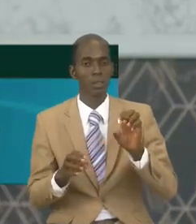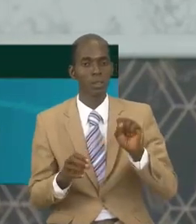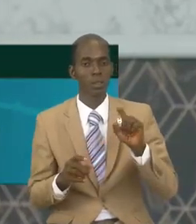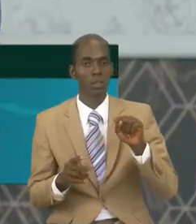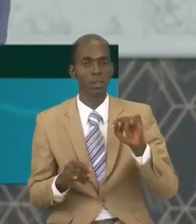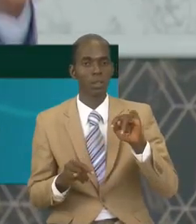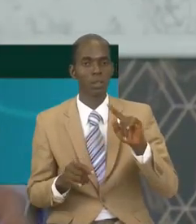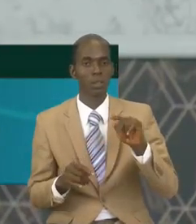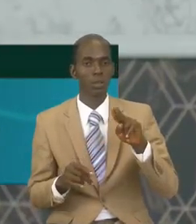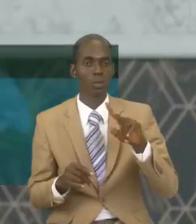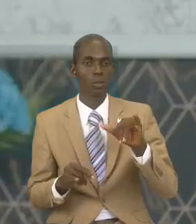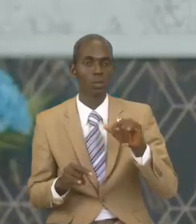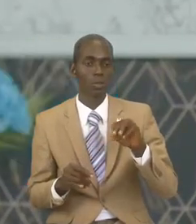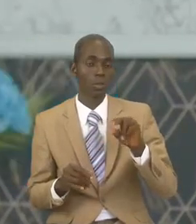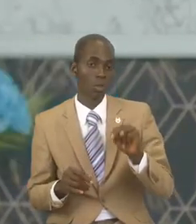j'ai fait la restitution? Et